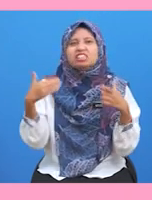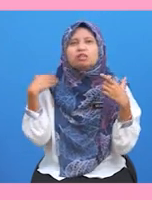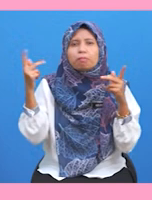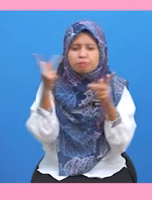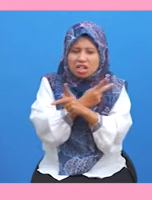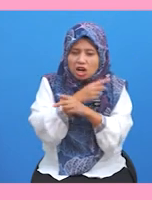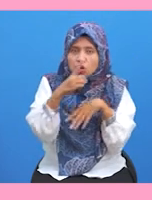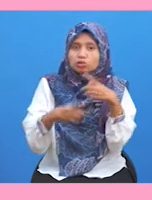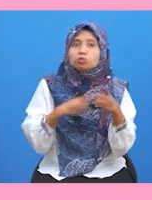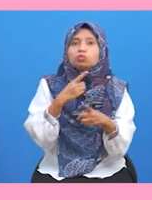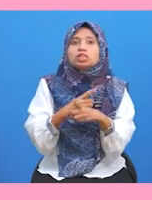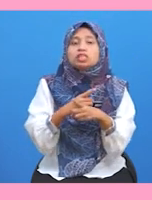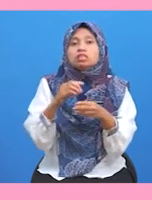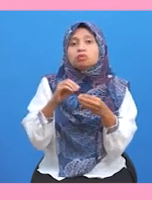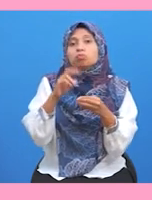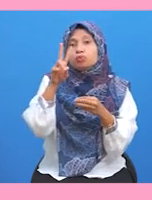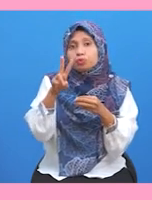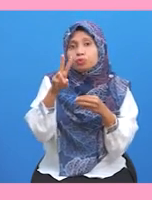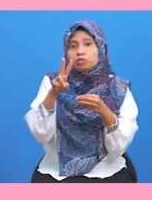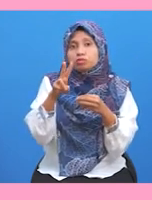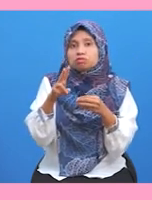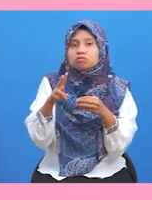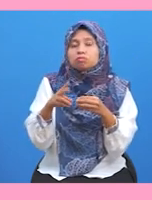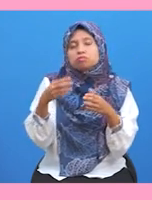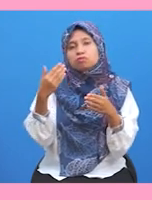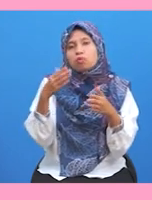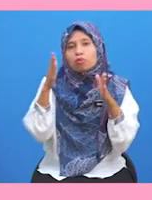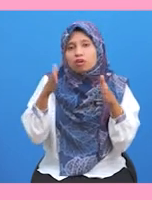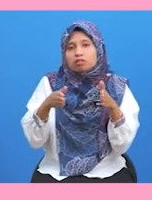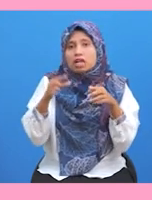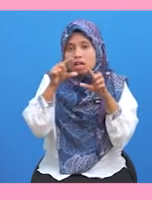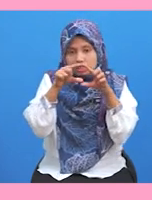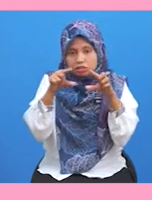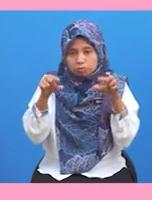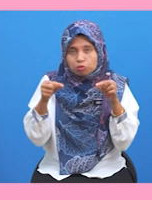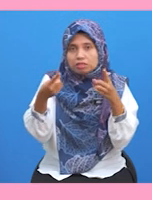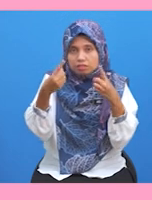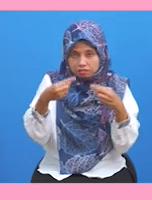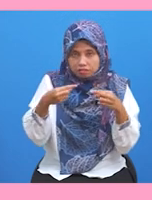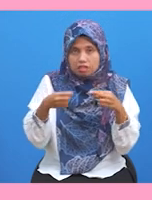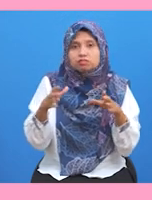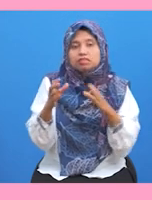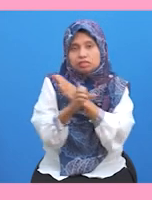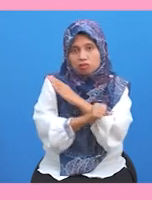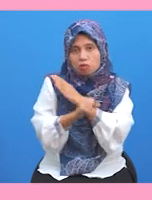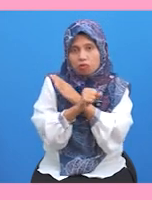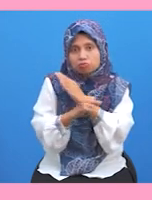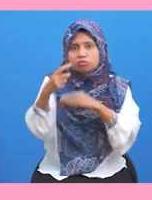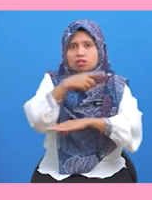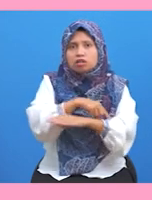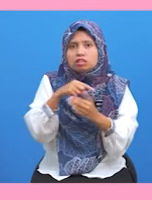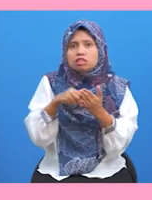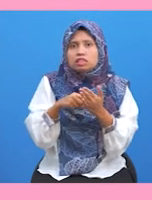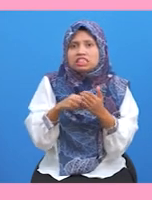Perang Dunia Kedua sehingga menyebabkan pendudukan Jepun di Sarawak. Hal ini seterusnya